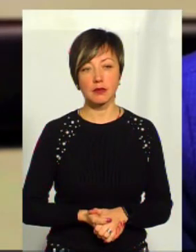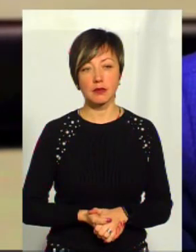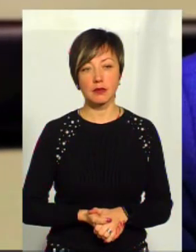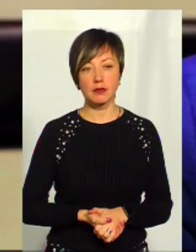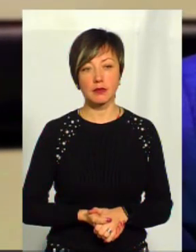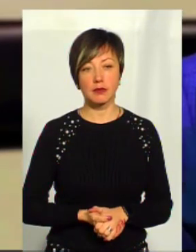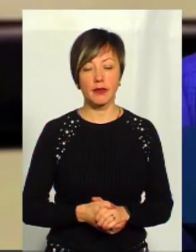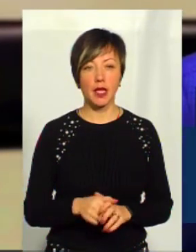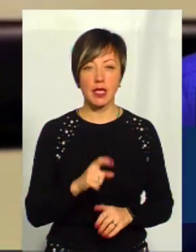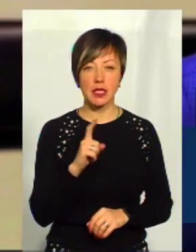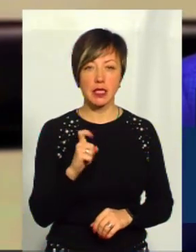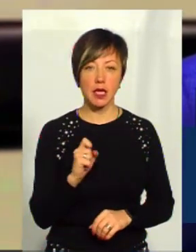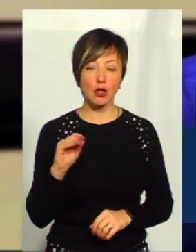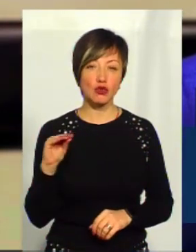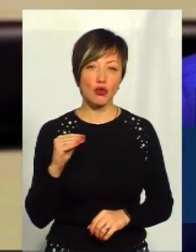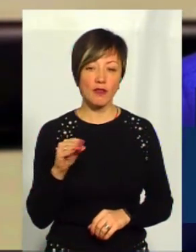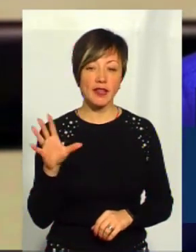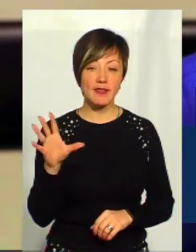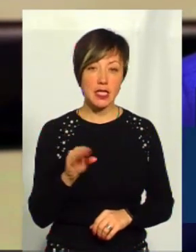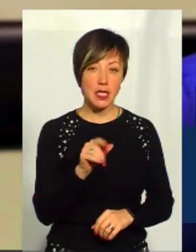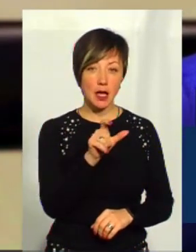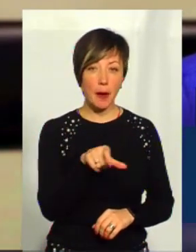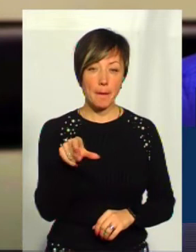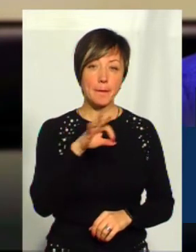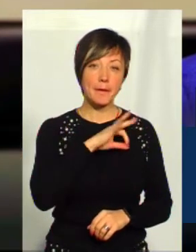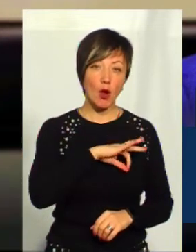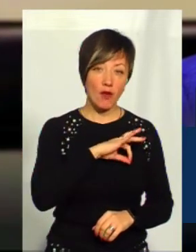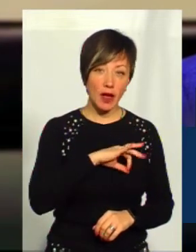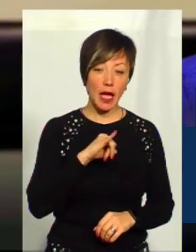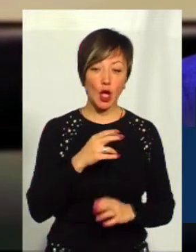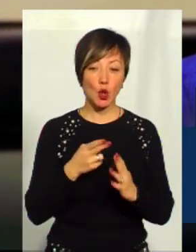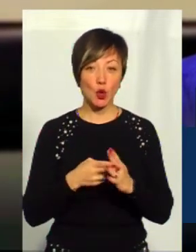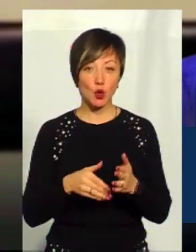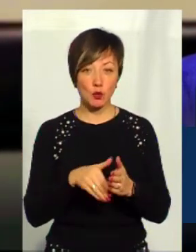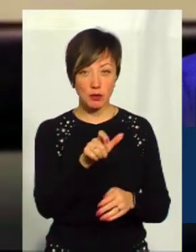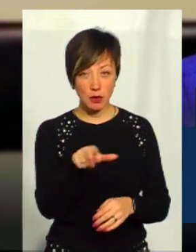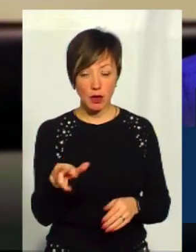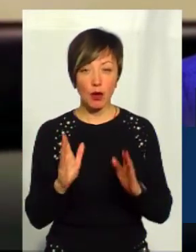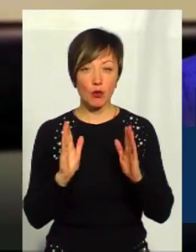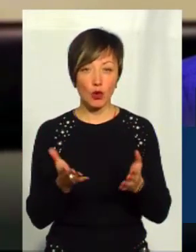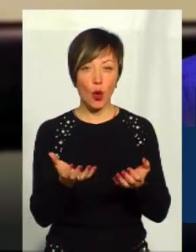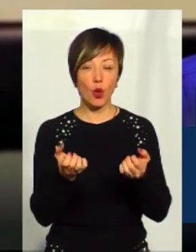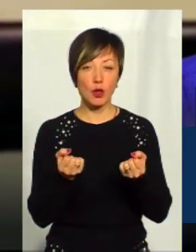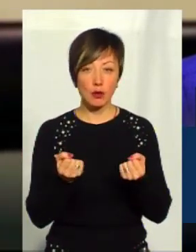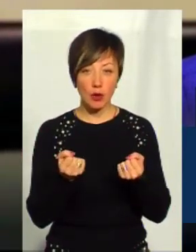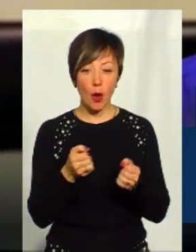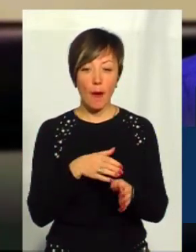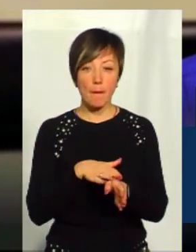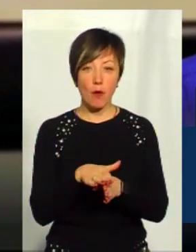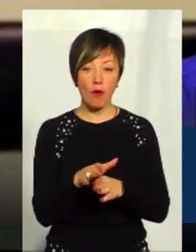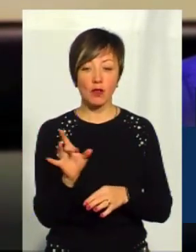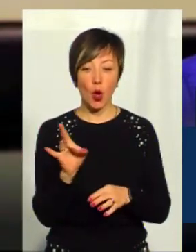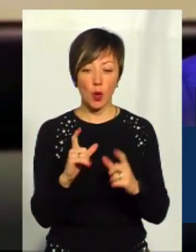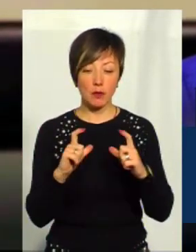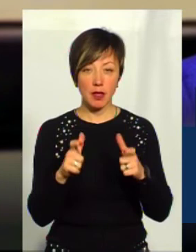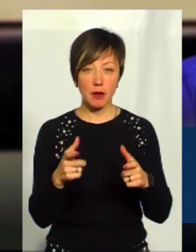За жовтень всі пільговики, як і субсиданти раніше, будуть отримувати повний розмір платіжки